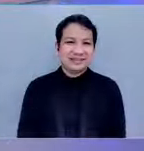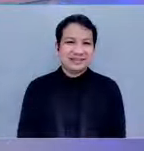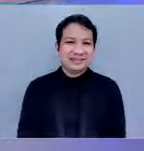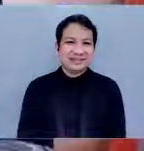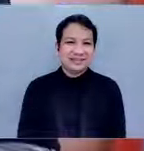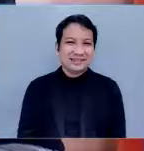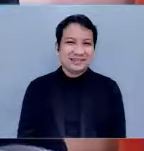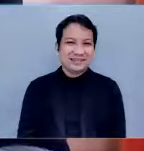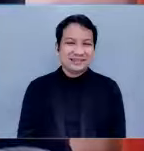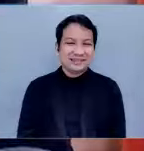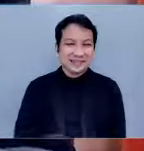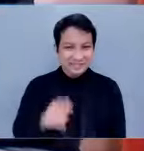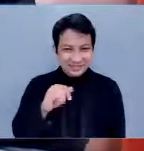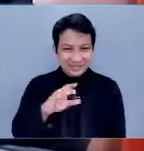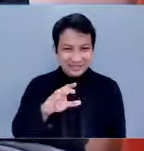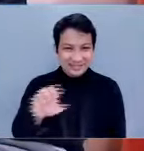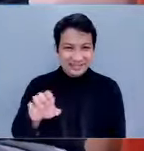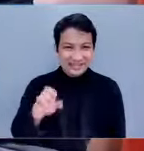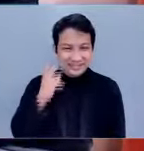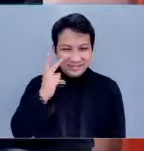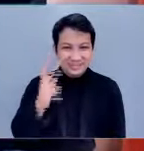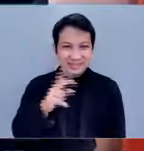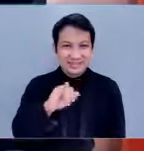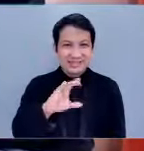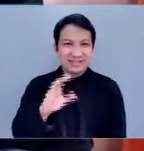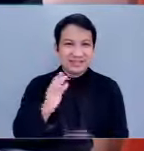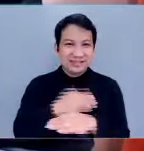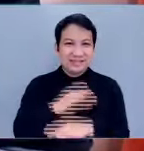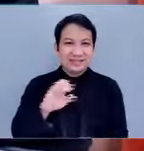Si Icebox.